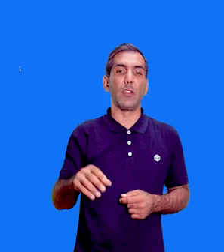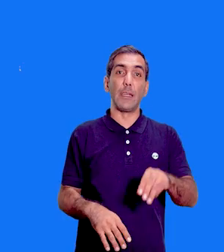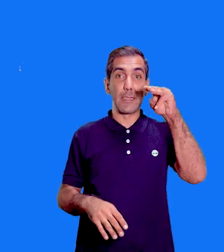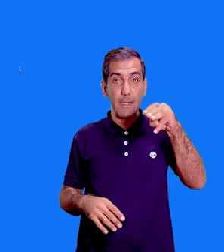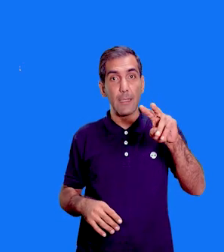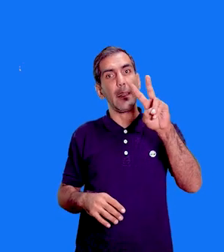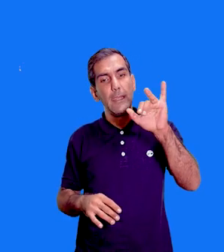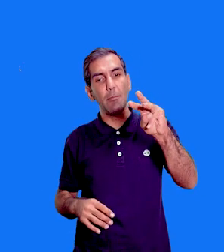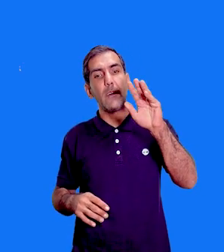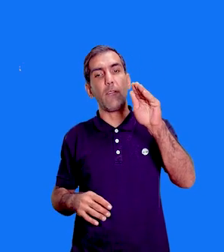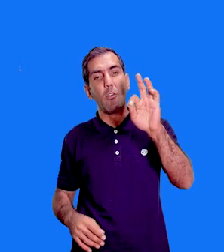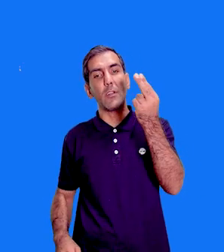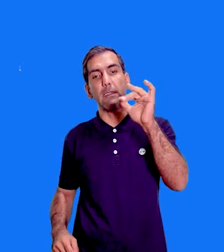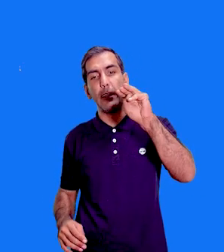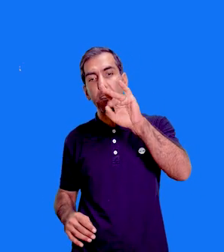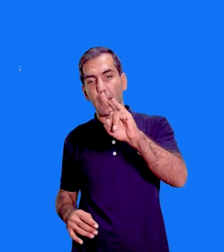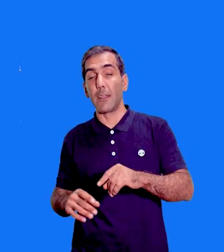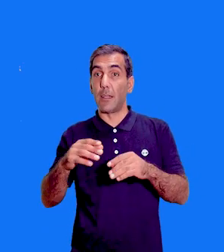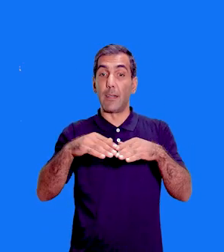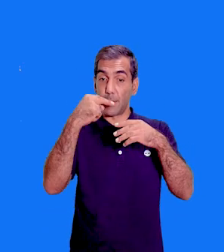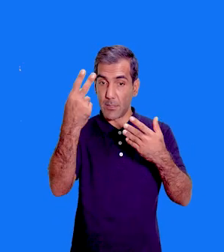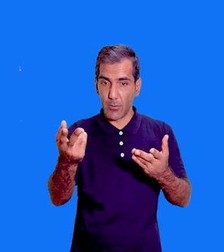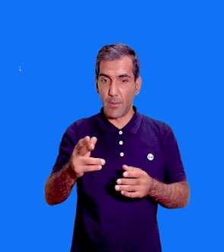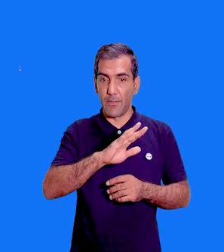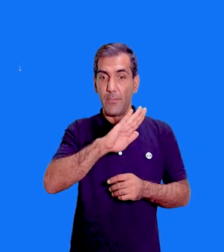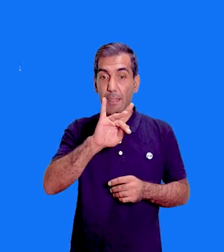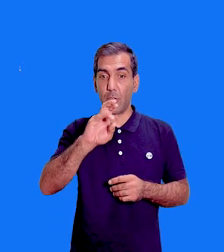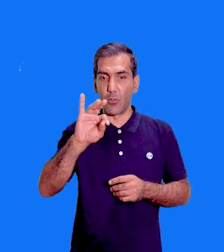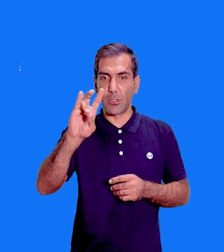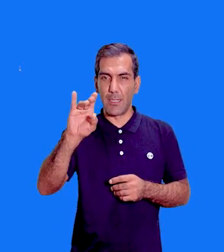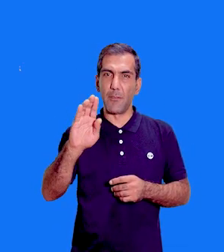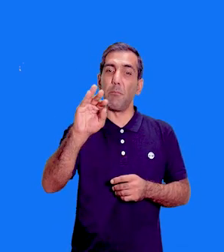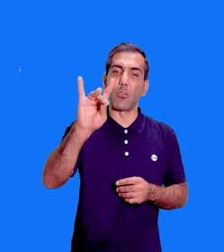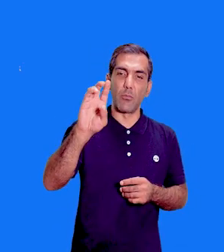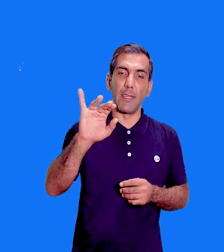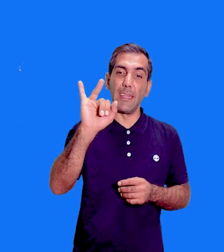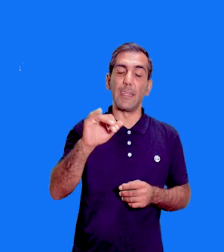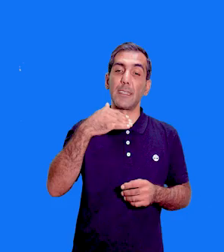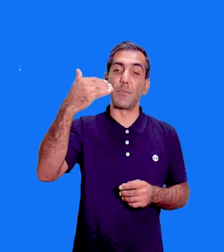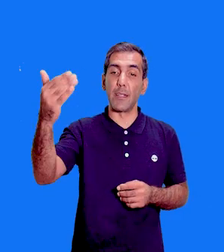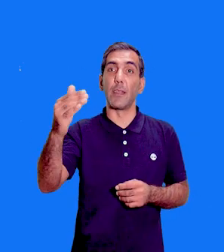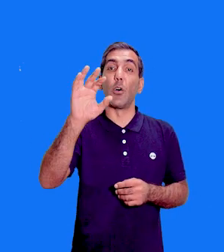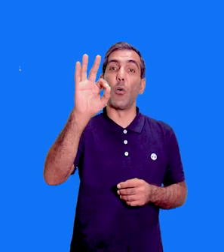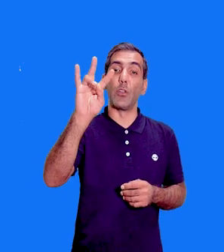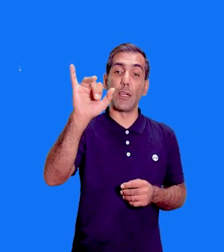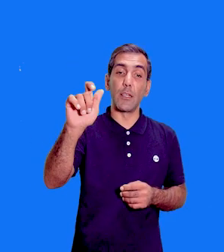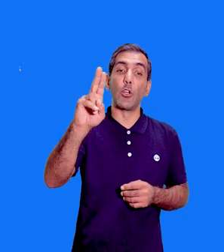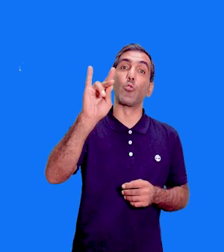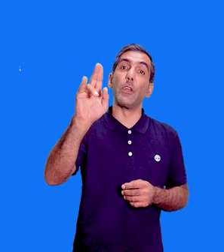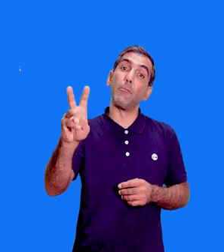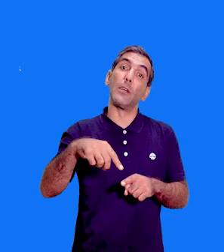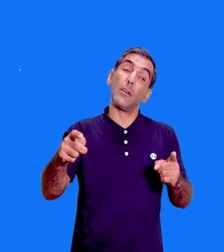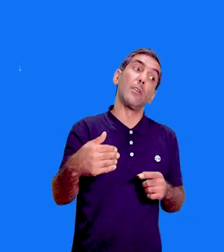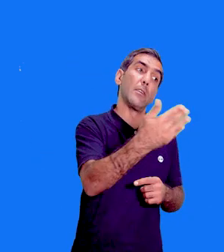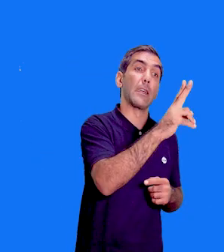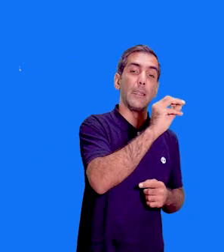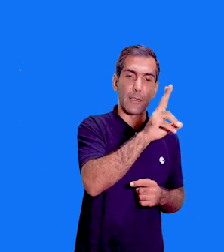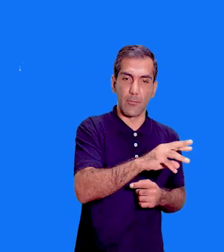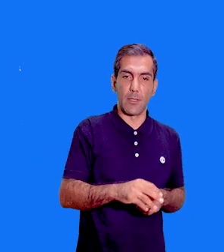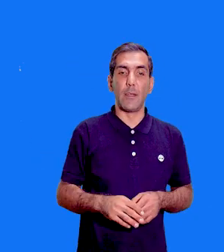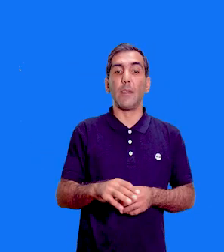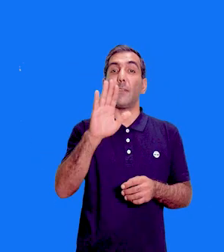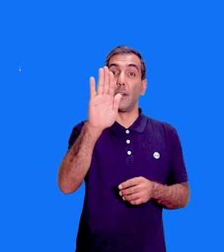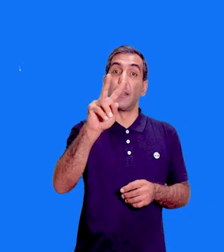we ýaş arkaly, eliňi gysmakda, egin eşikde ýa-da süpürgüç, palatensa arkaly, howuzda ýa-da